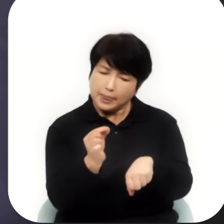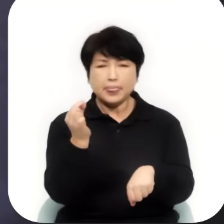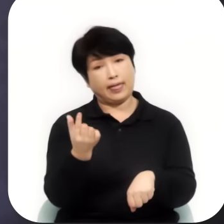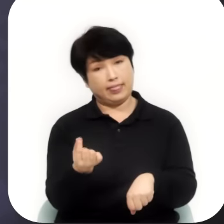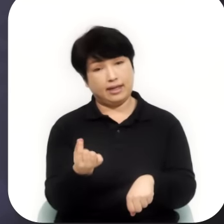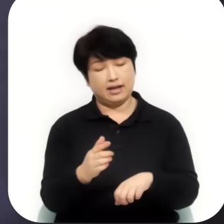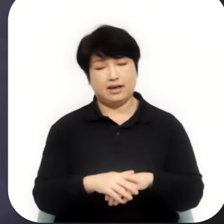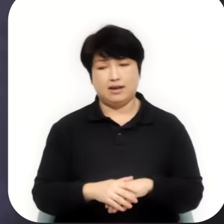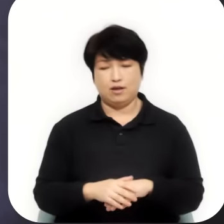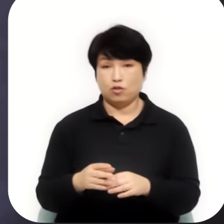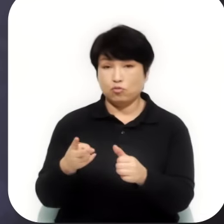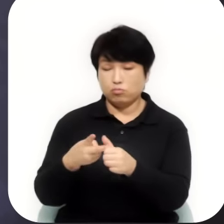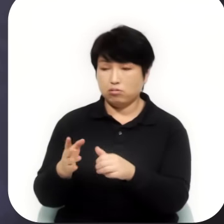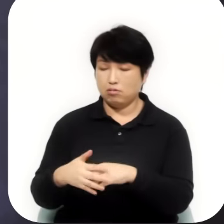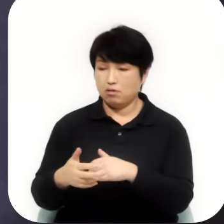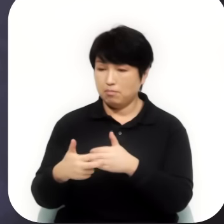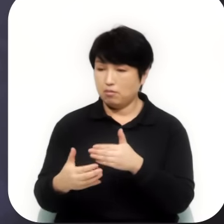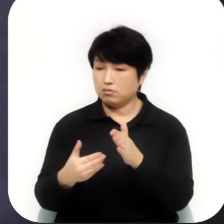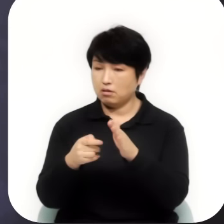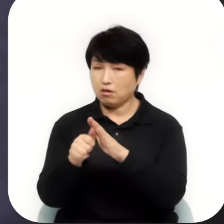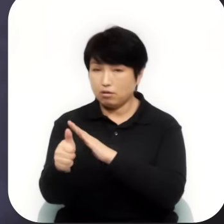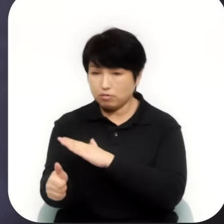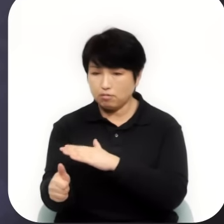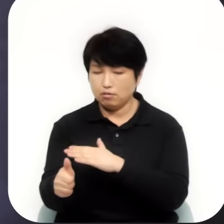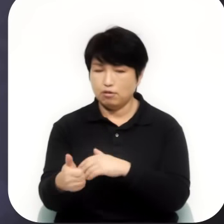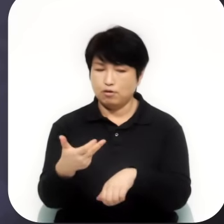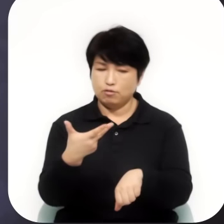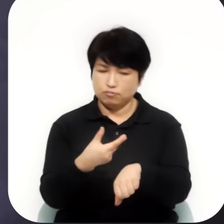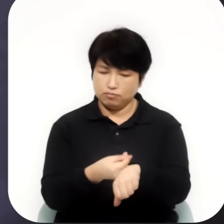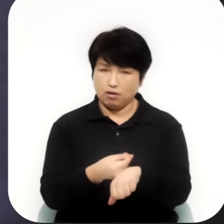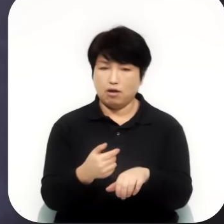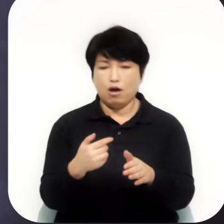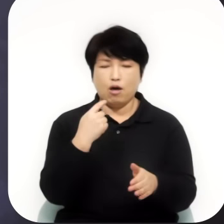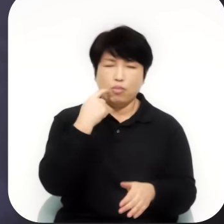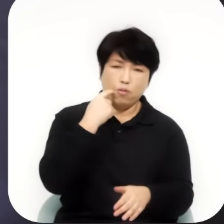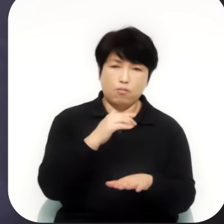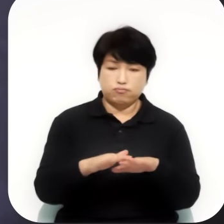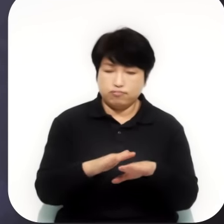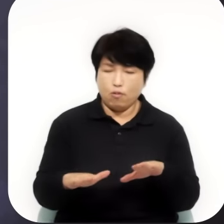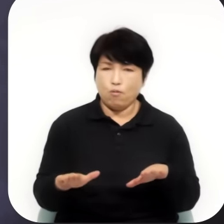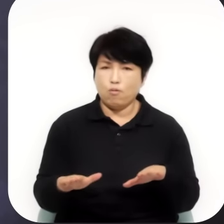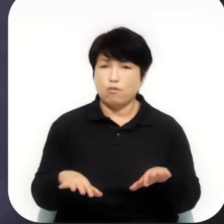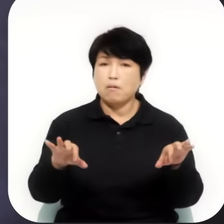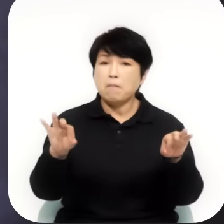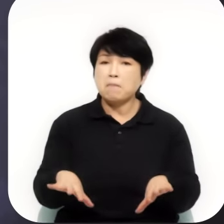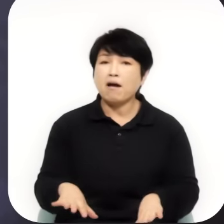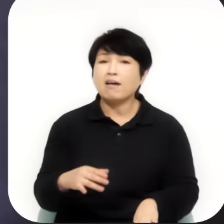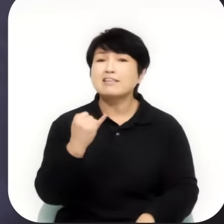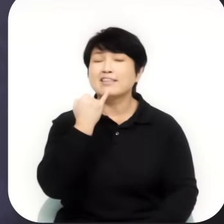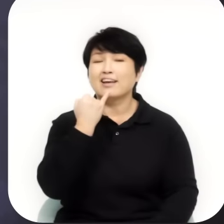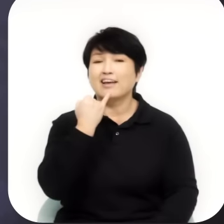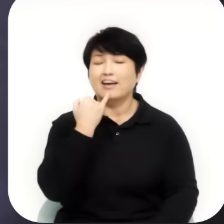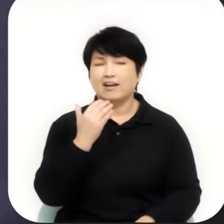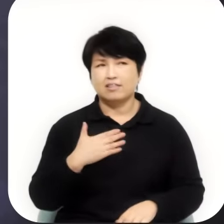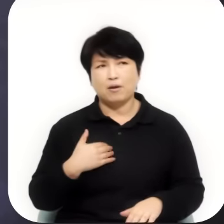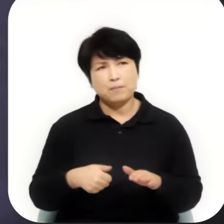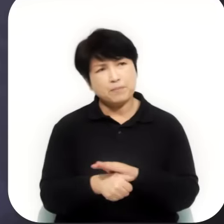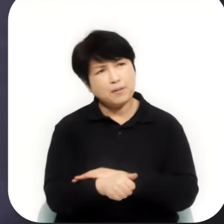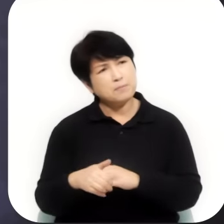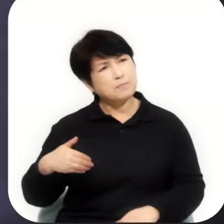두 번째는 병원에 가서 이게 해독제 맞으니까 금방 치료가 됐다. 아, 내가 뱀을 몰라가지고